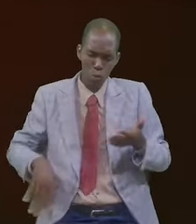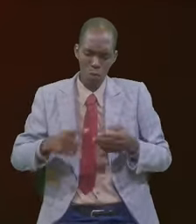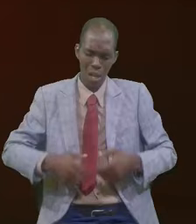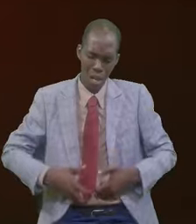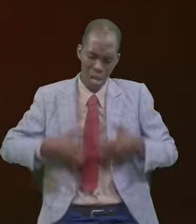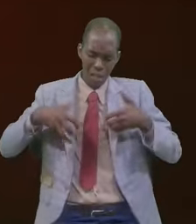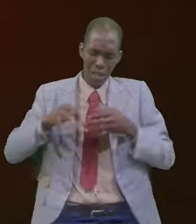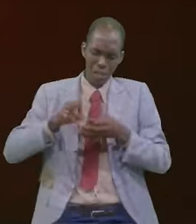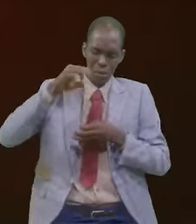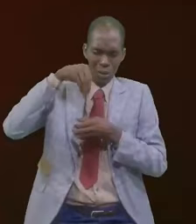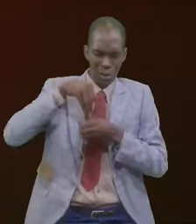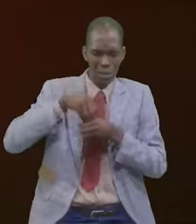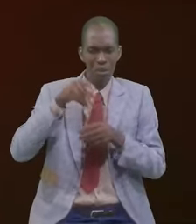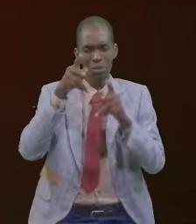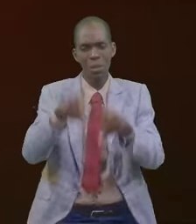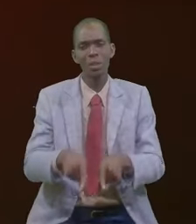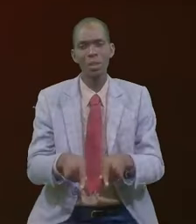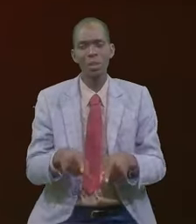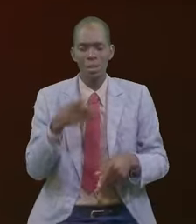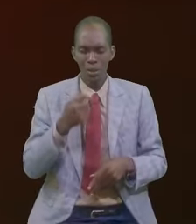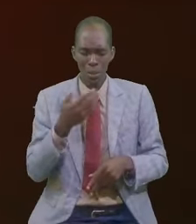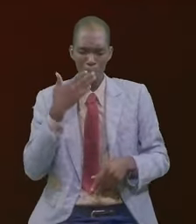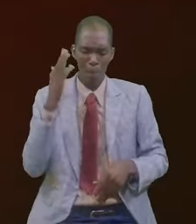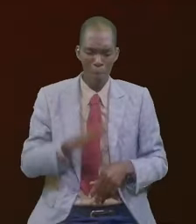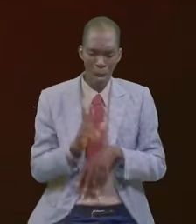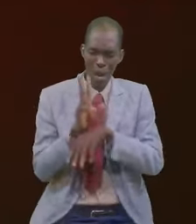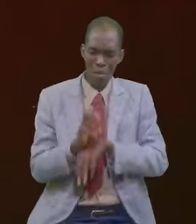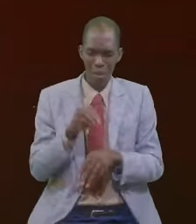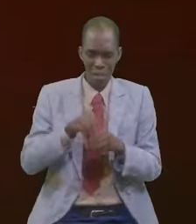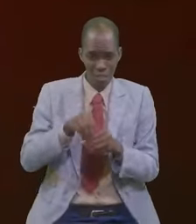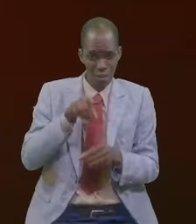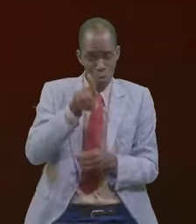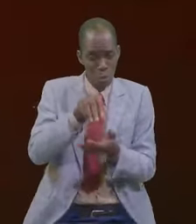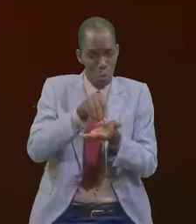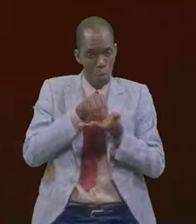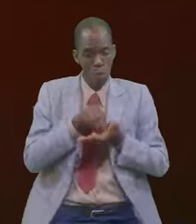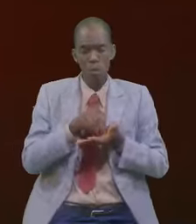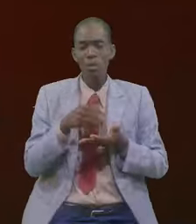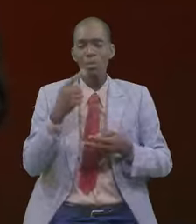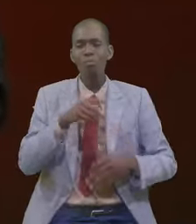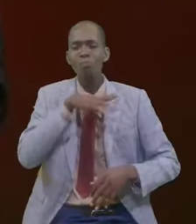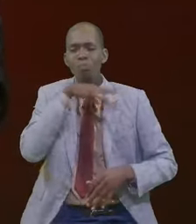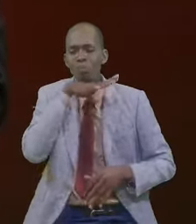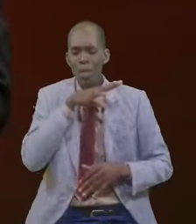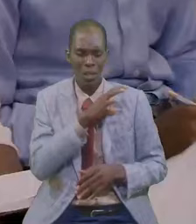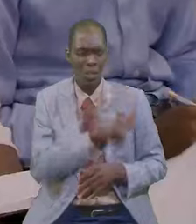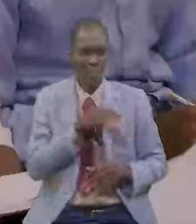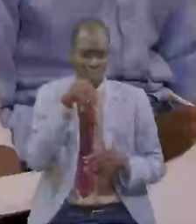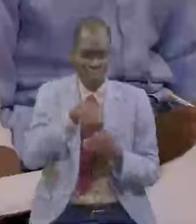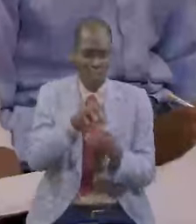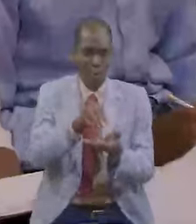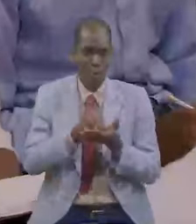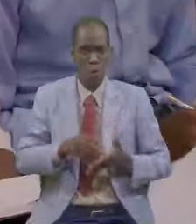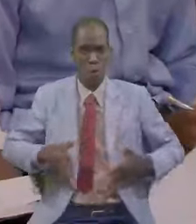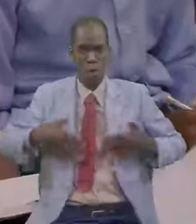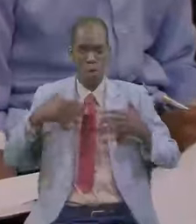chasser la colère en eux, le mauvais comportement en eux, le style de vie souillant,